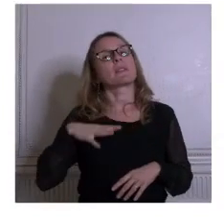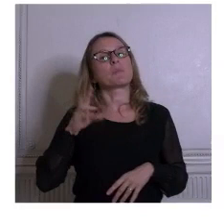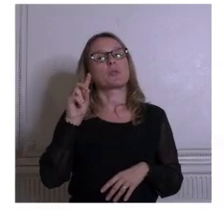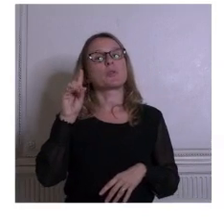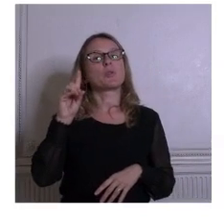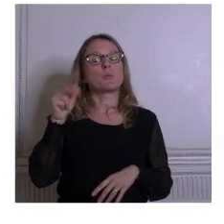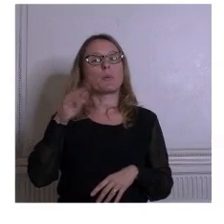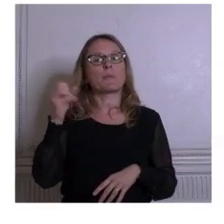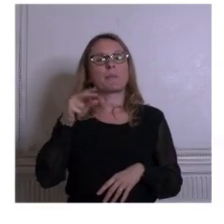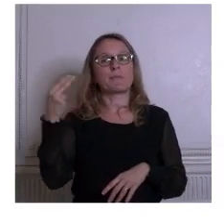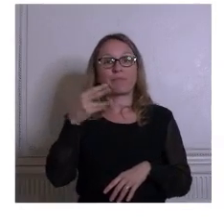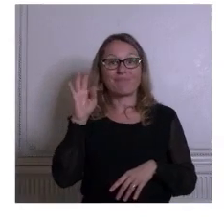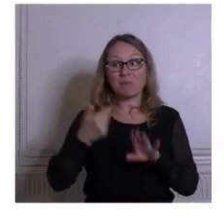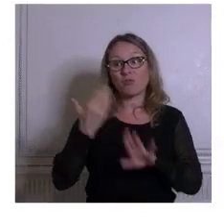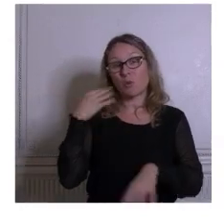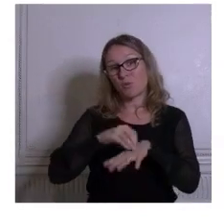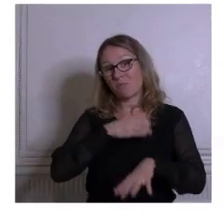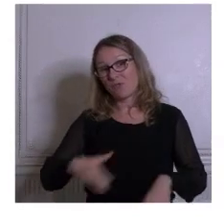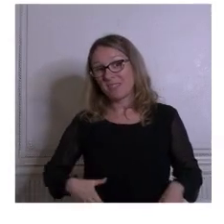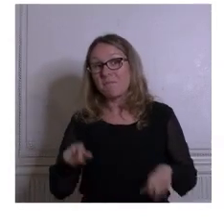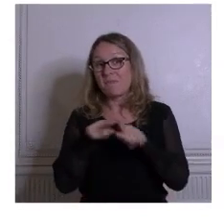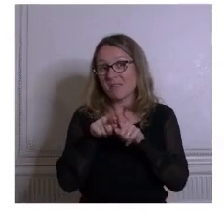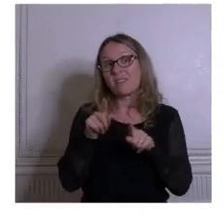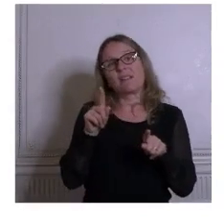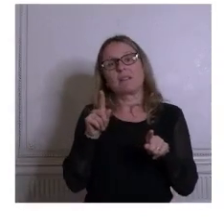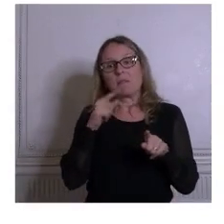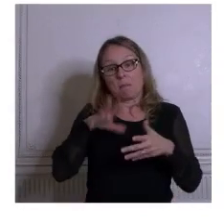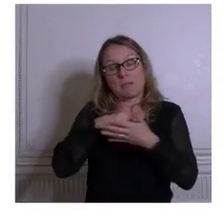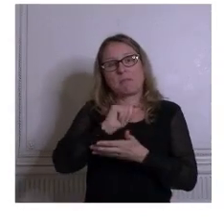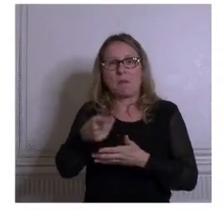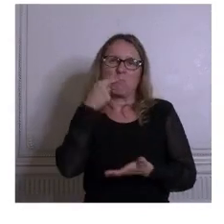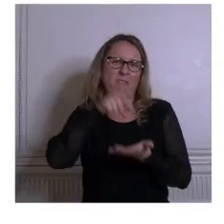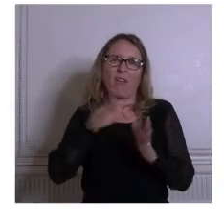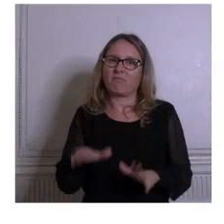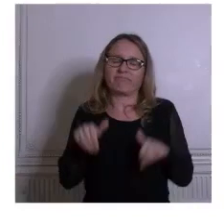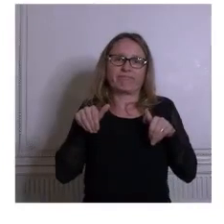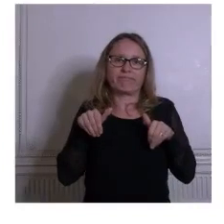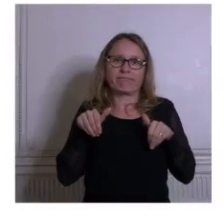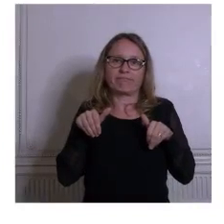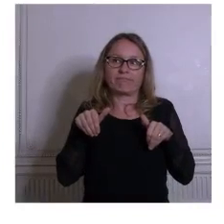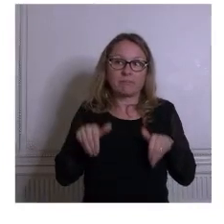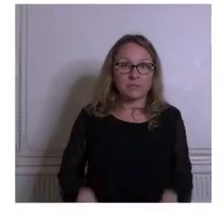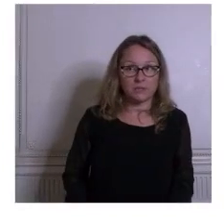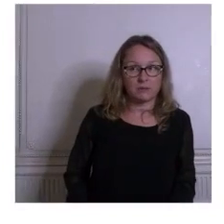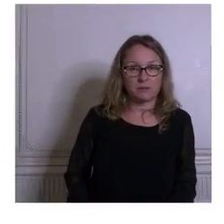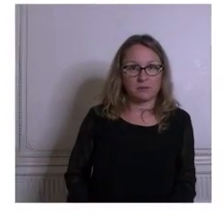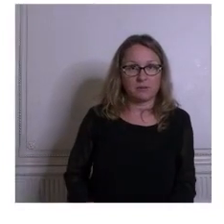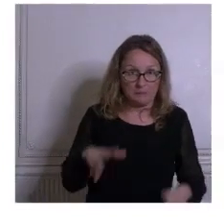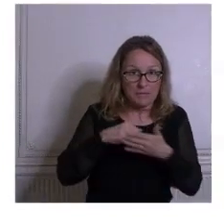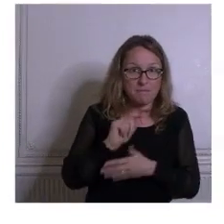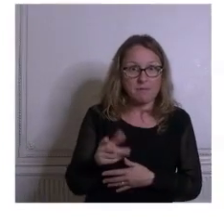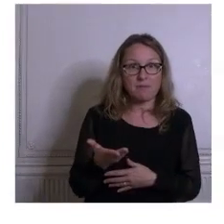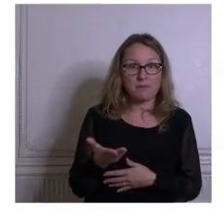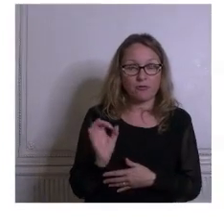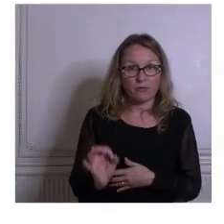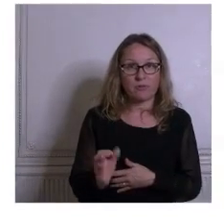je préfère, pour répondre et pour clôturer votre question tout à l'heure, je préfère m'assurer qu'on ait fait tout notre maximum pour rappeler tout notre attachement de manière à ne